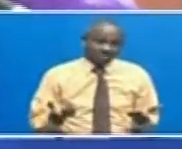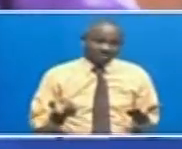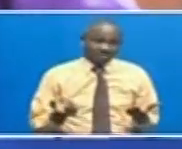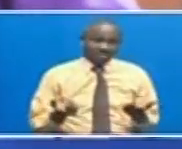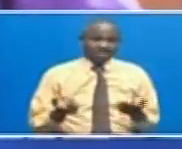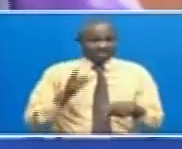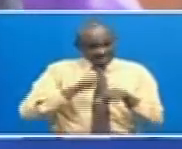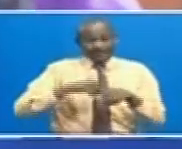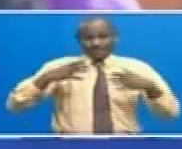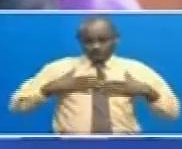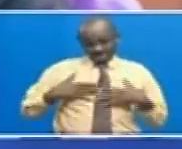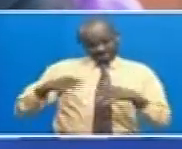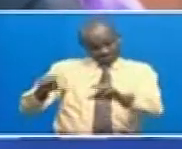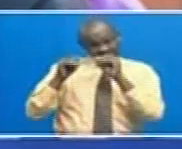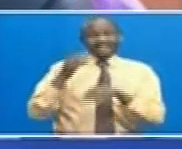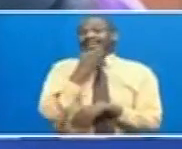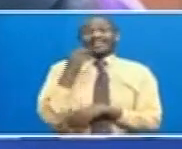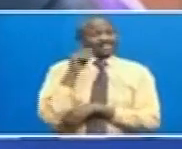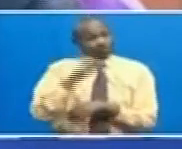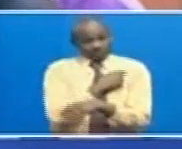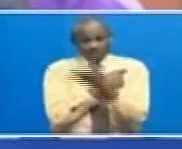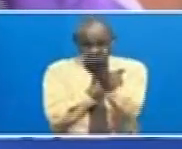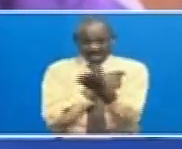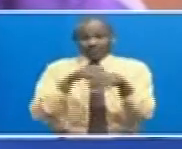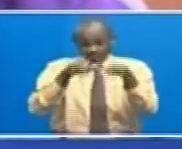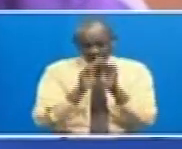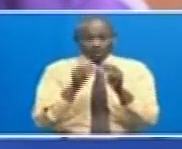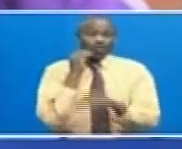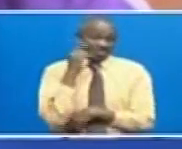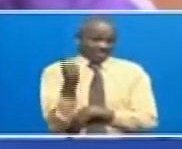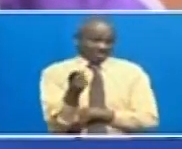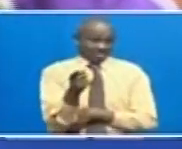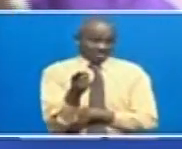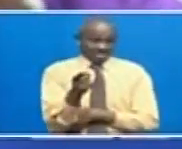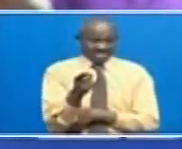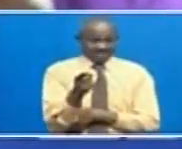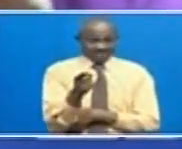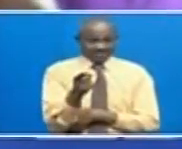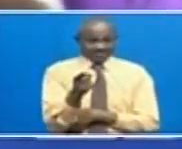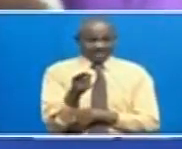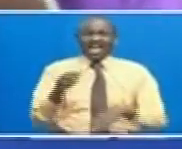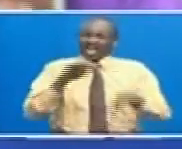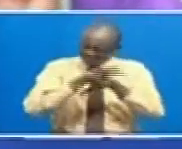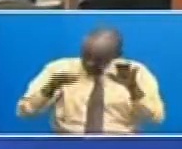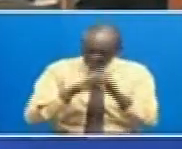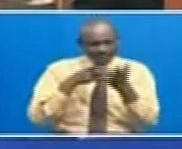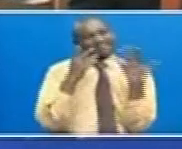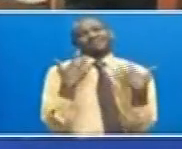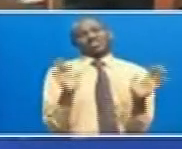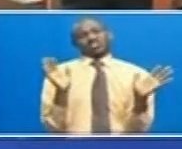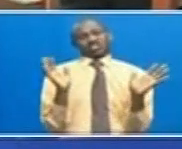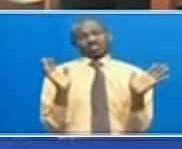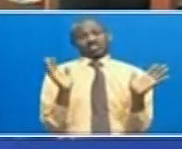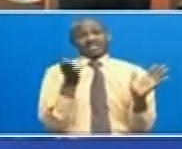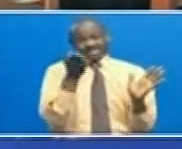to collect your bodies at Kenyatta funeral home, all the bills have been catered for. Vijana